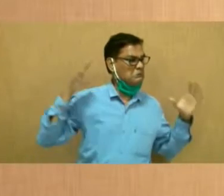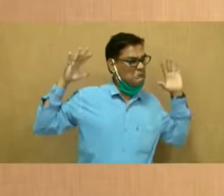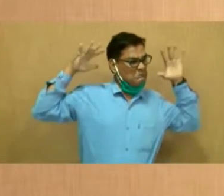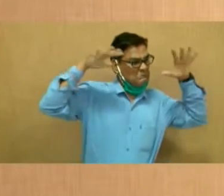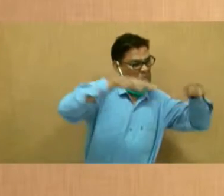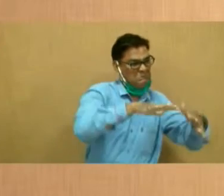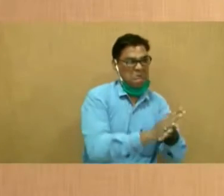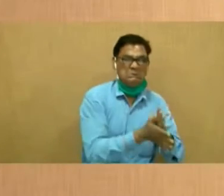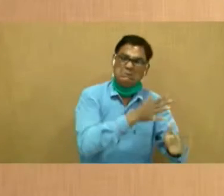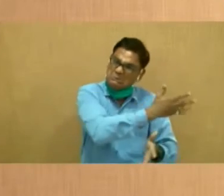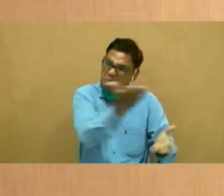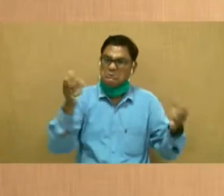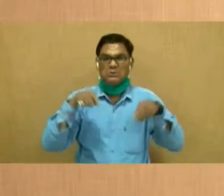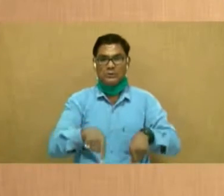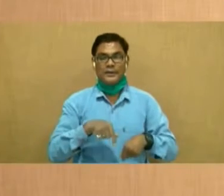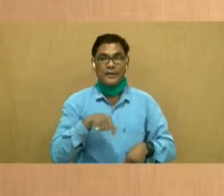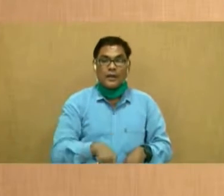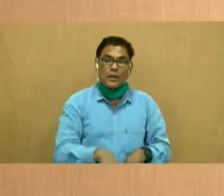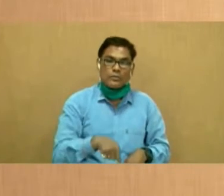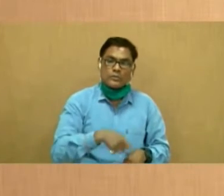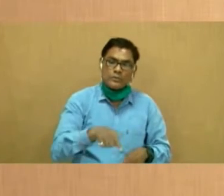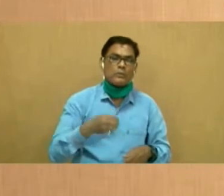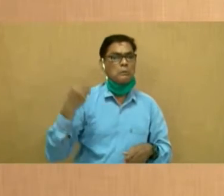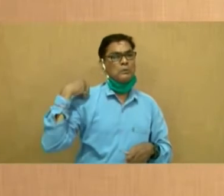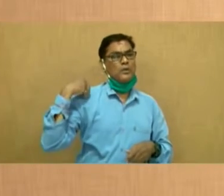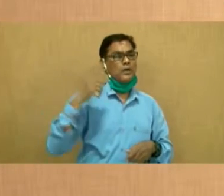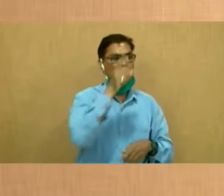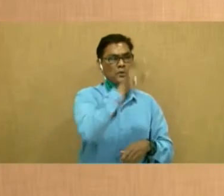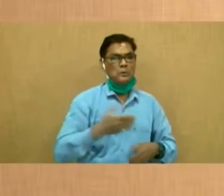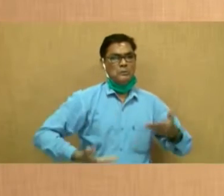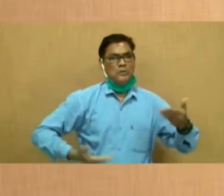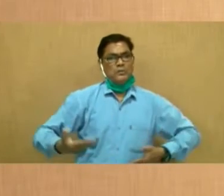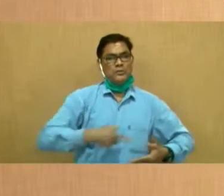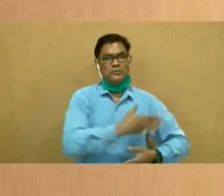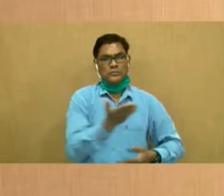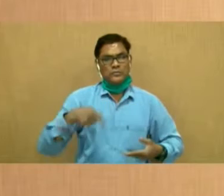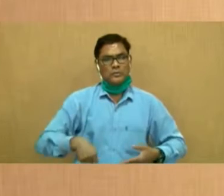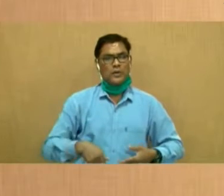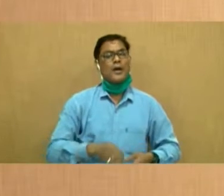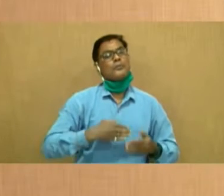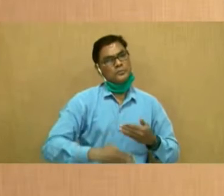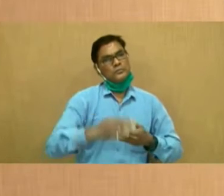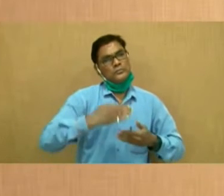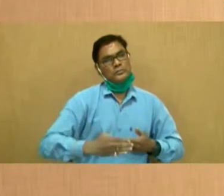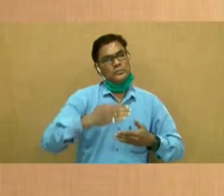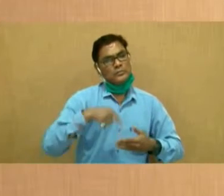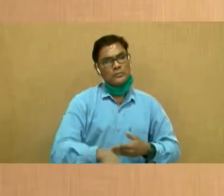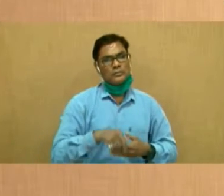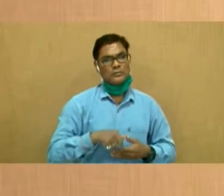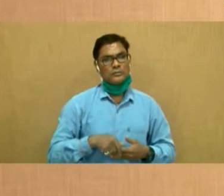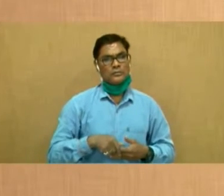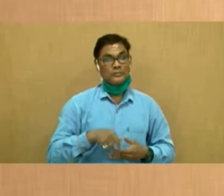ରାଜ୍ୟବାସୀଙ୍କୁ ଅନୁରୋଧ କରିଛନ୍ତି। ଏବେ ଏହିପରି ଭାବରେ ଦାୟିତ୍ୱହୀନ ବ୍ୟବହାର ଯଦି ଆମେ ଚାଲୁ ରଖିବା